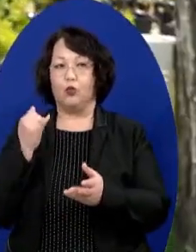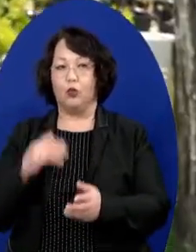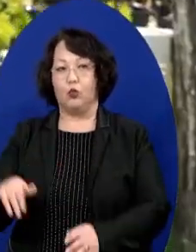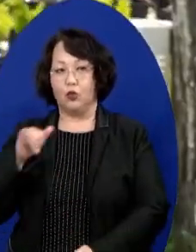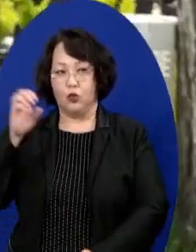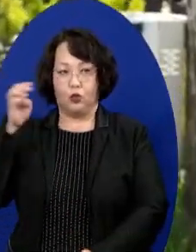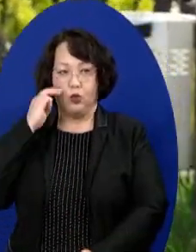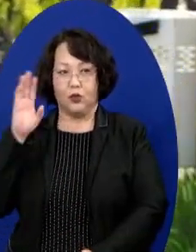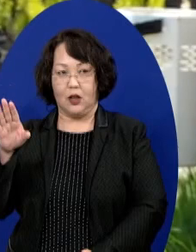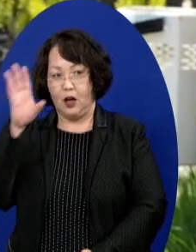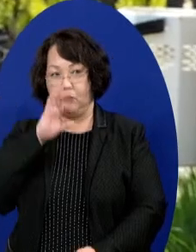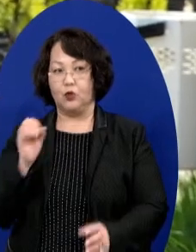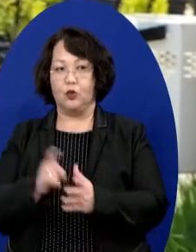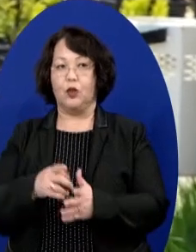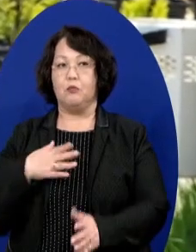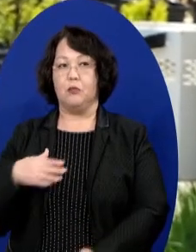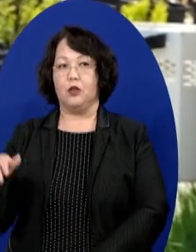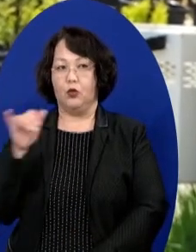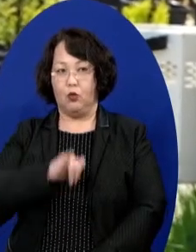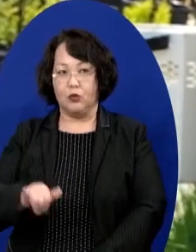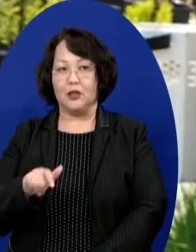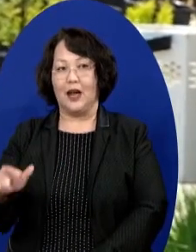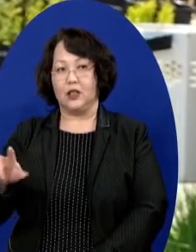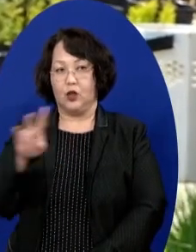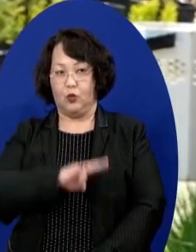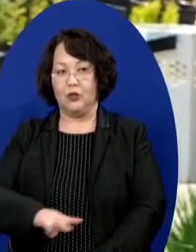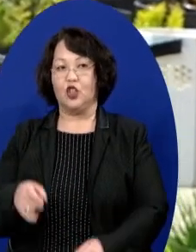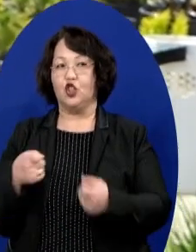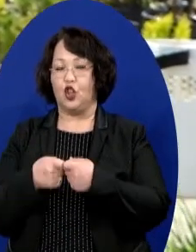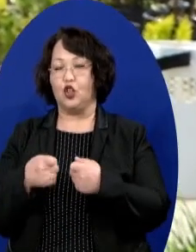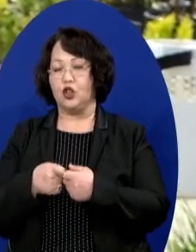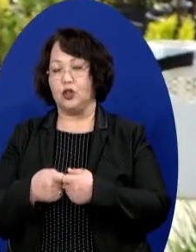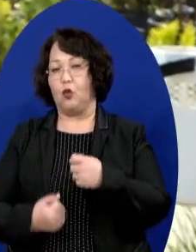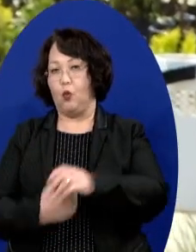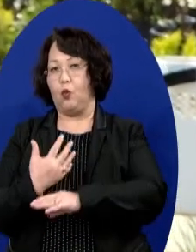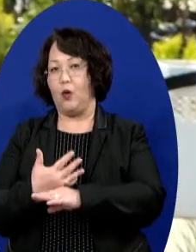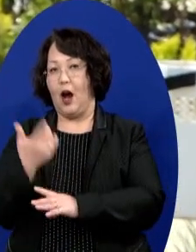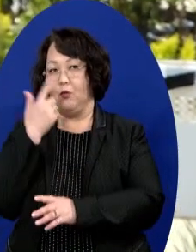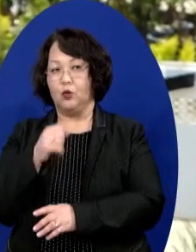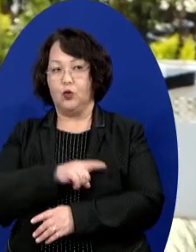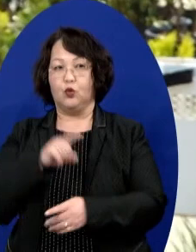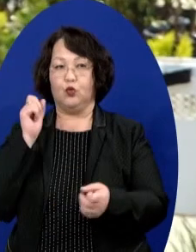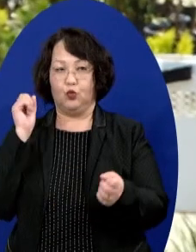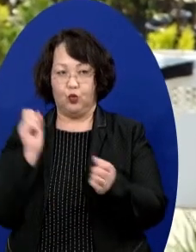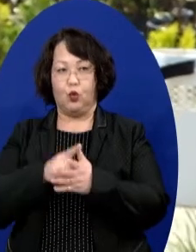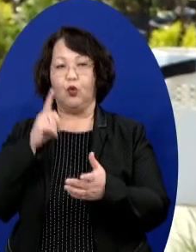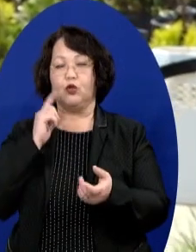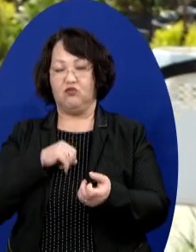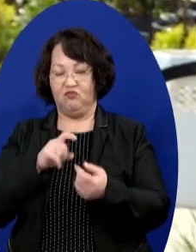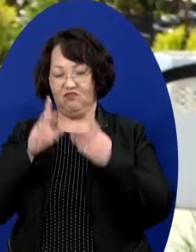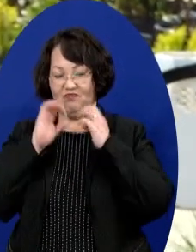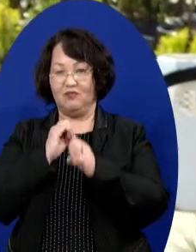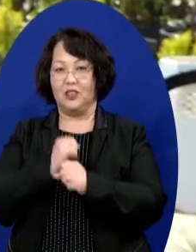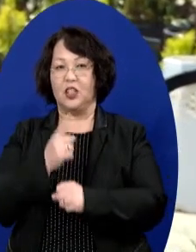мэдээж өөрийн урны урамдуудыг байгалийн нөхцөлд таарсан урамдуудыг тарж ургуулах ажлууд бол нэн тэргүүний зорилт байгаа. За энэ зорилтыгч бид одоо тэр